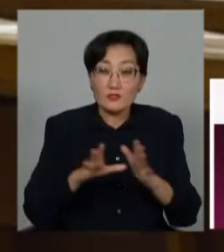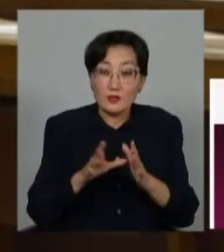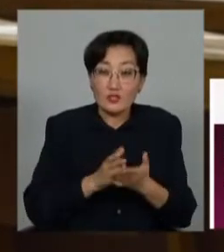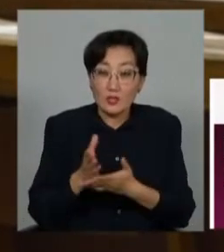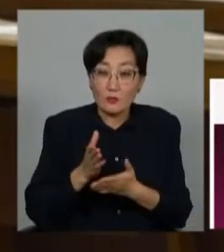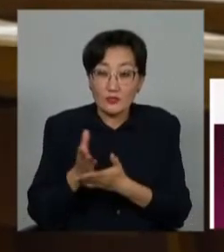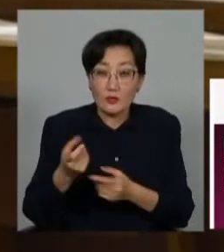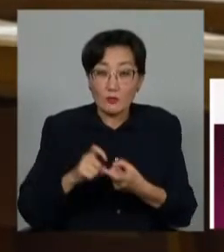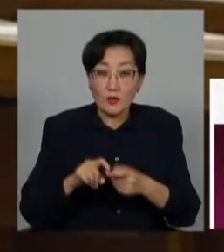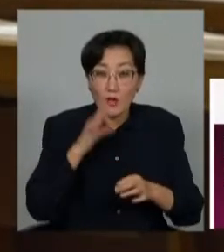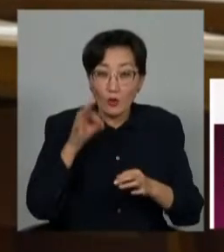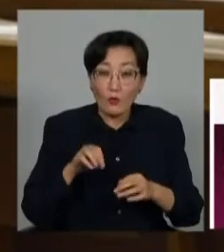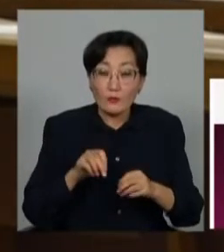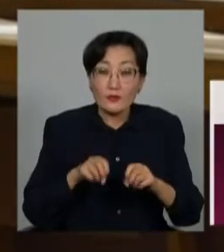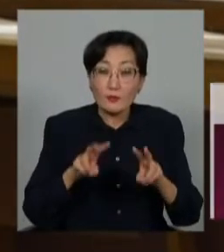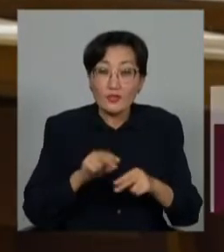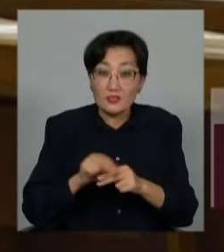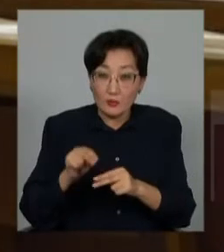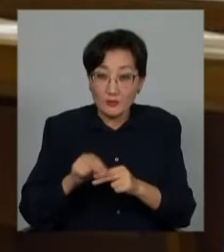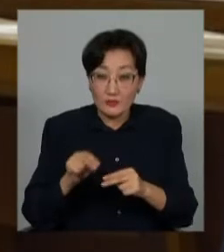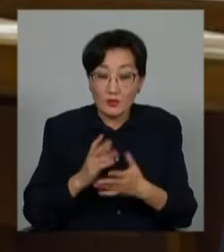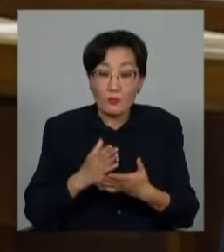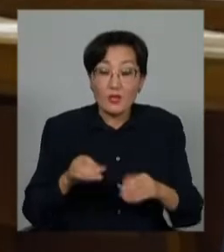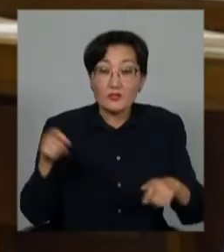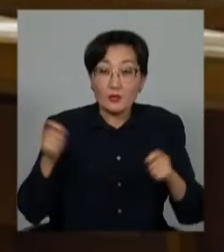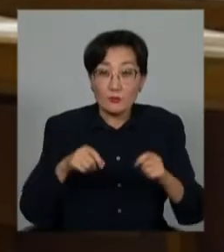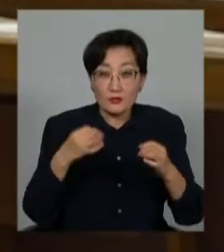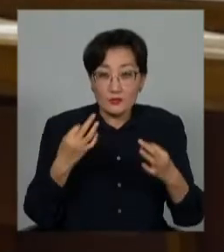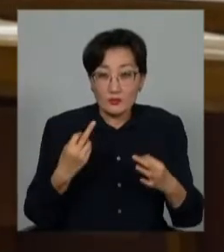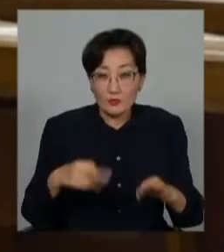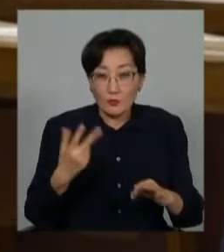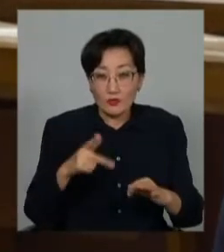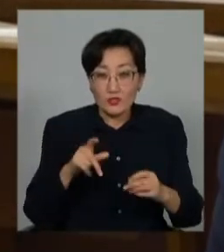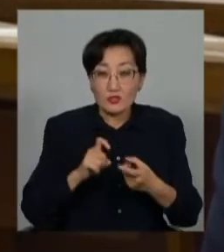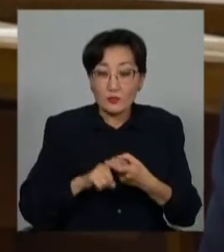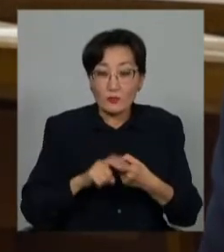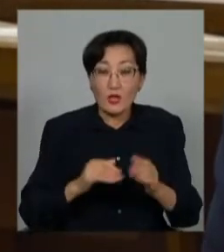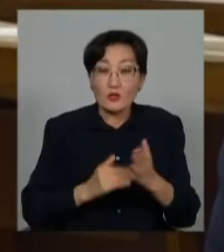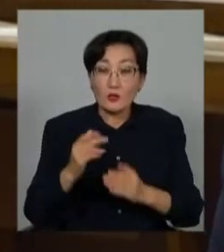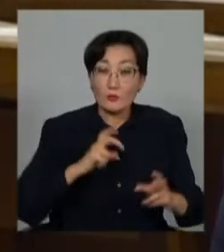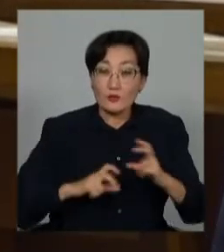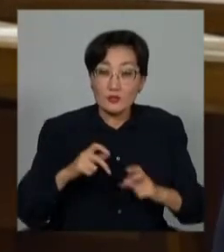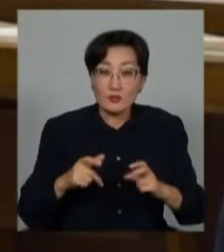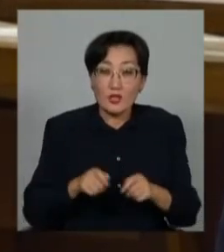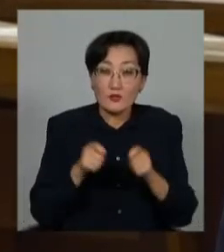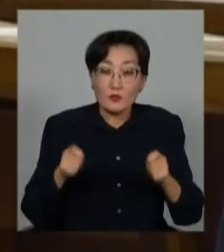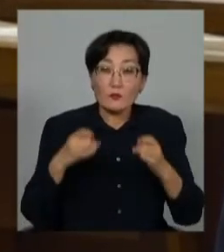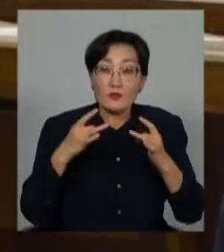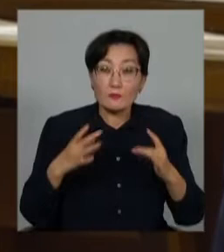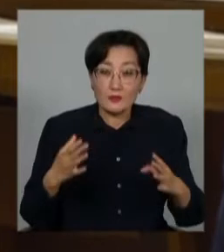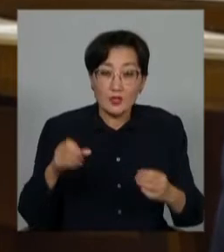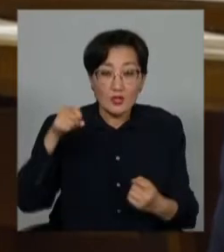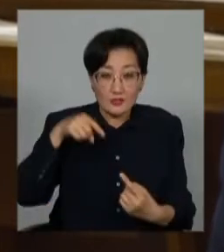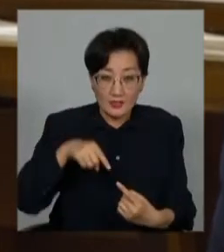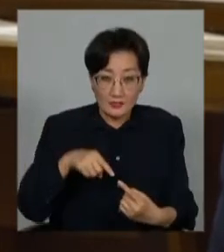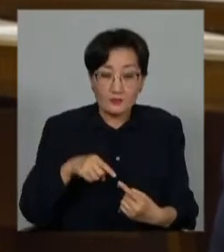саласы бойынша білікті мамандар дайындап келеді. Халықаралық конференция ел тәуелсіздігінің 30 жылдығымен қоса жоғары оқу орнының құрылған мерейтойымен